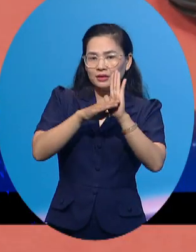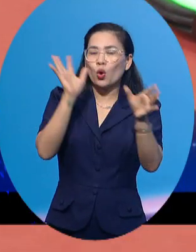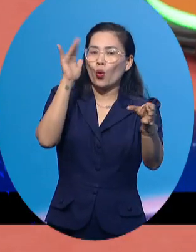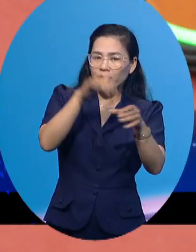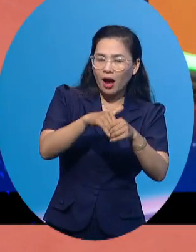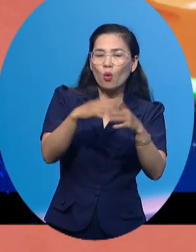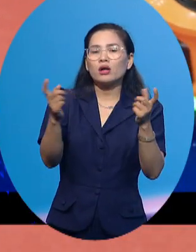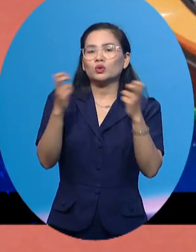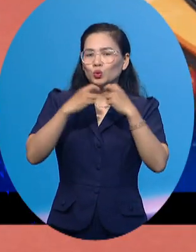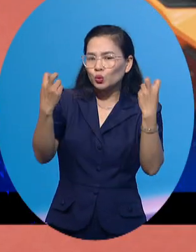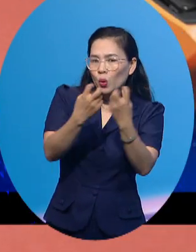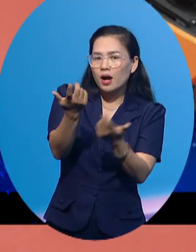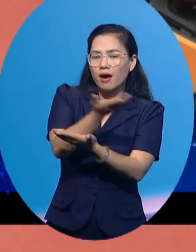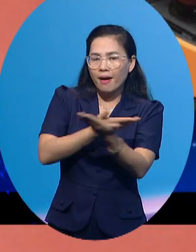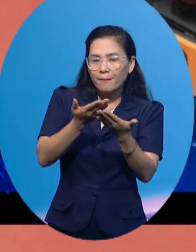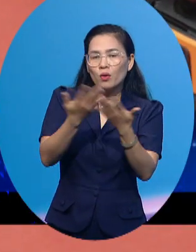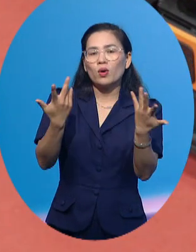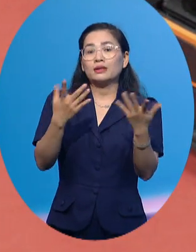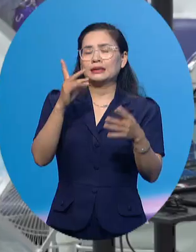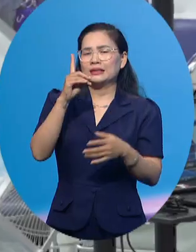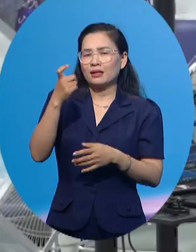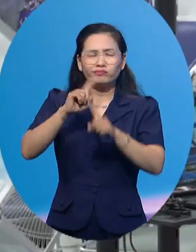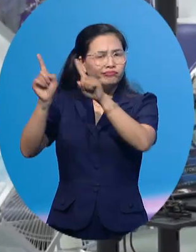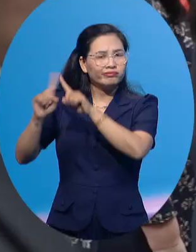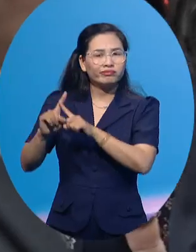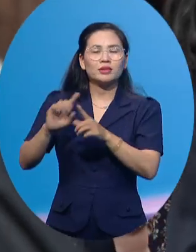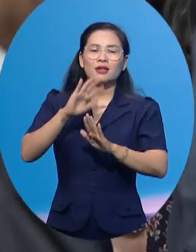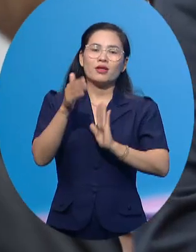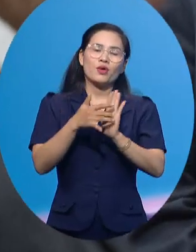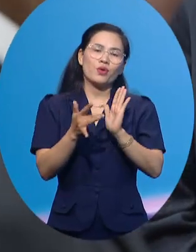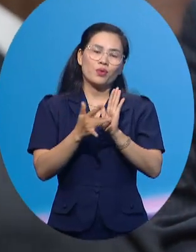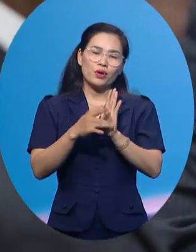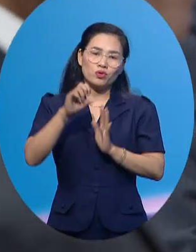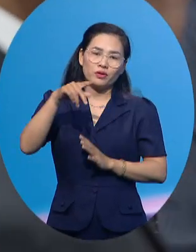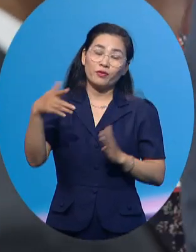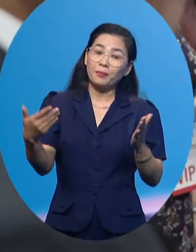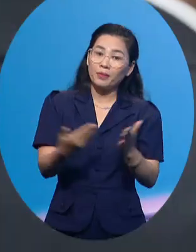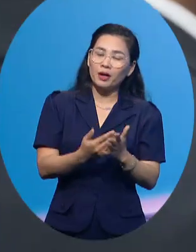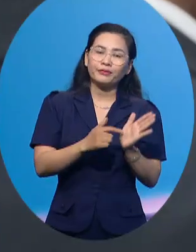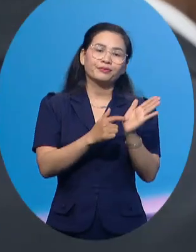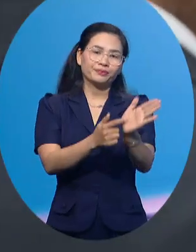thảo, tọa đàm, giao thương, diễn đàn doanh nghiệp, các hoạt động giới thiệu công nghệ, sản phẩm mới, trình diễn công nghệ,